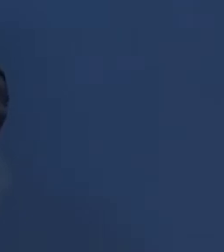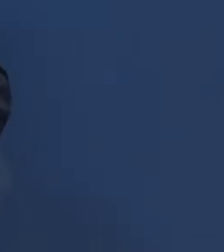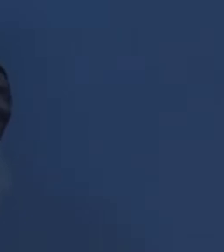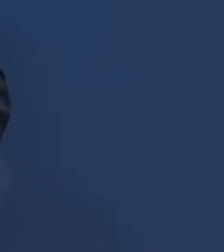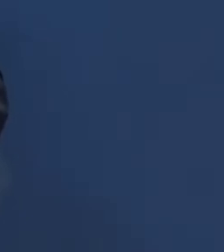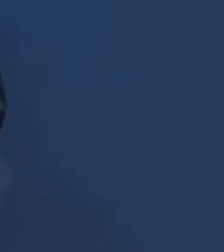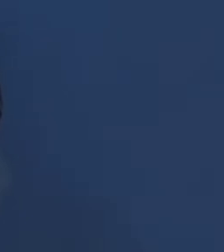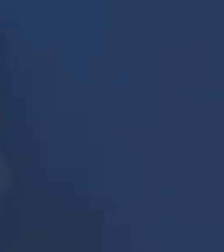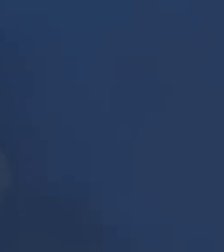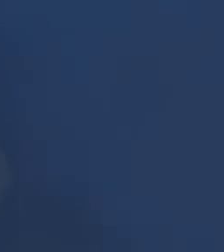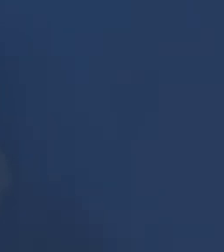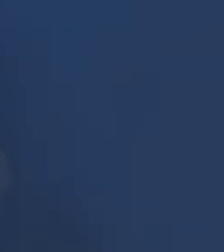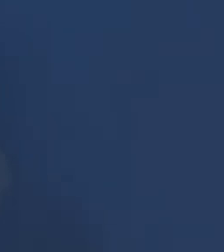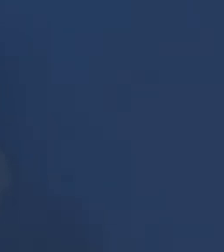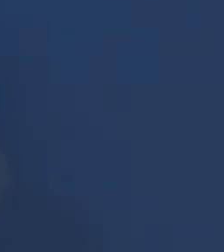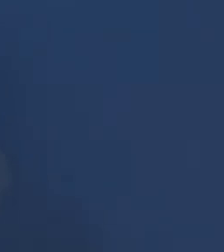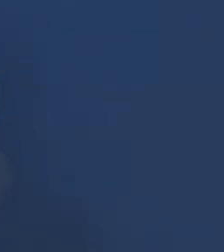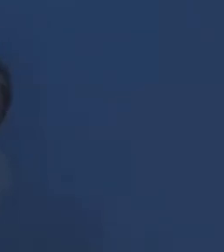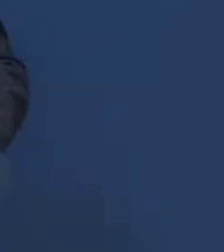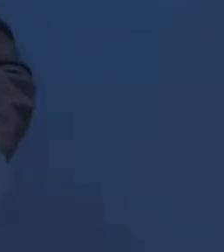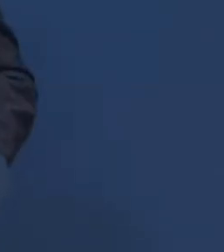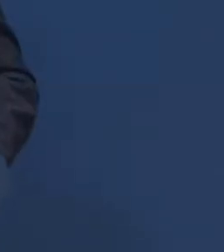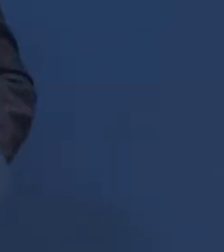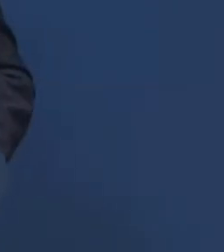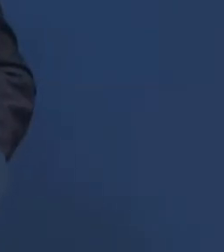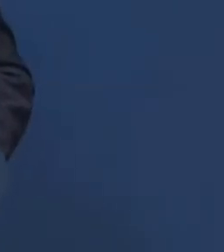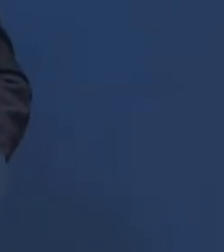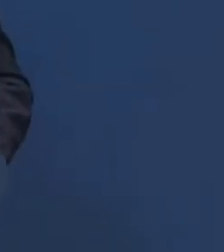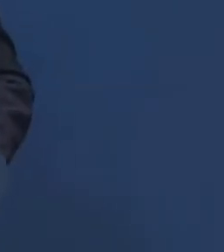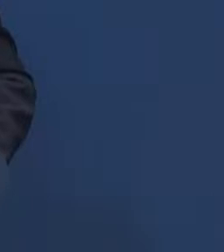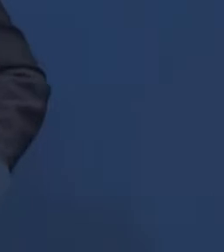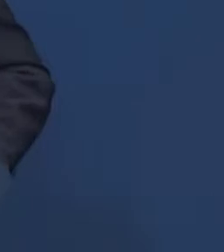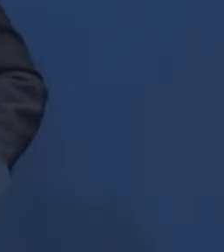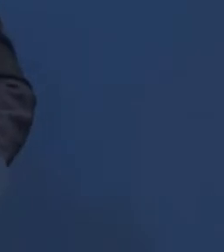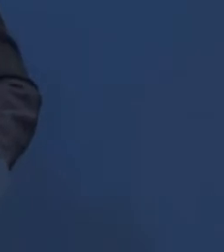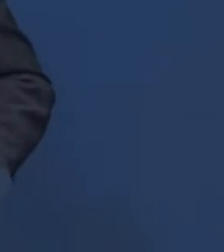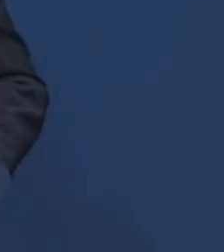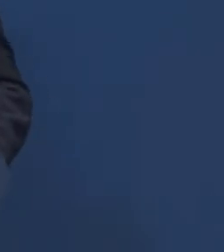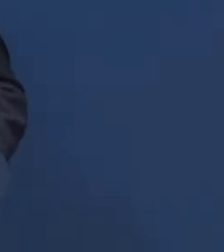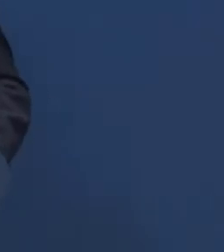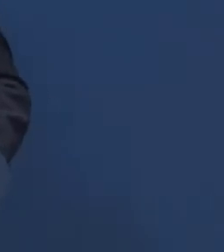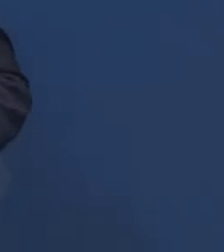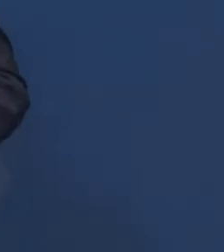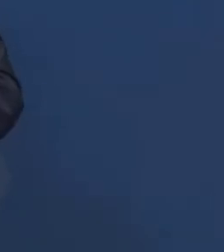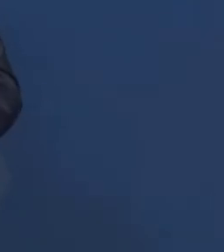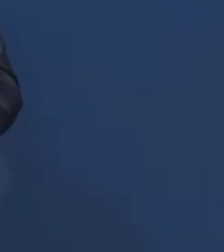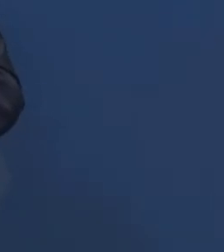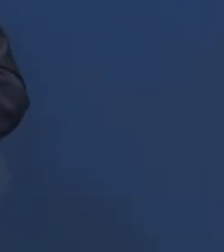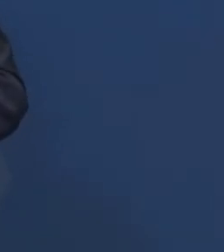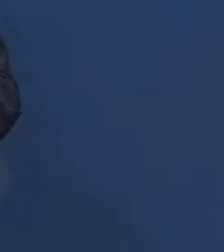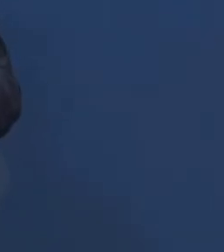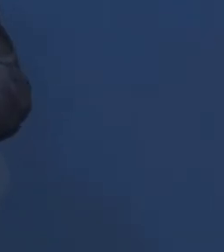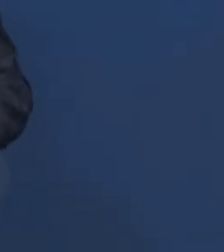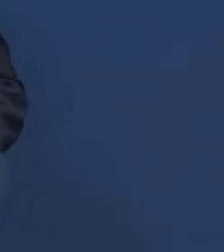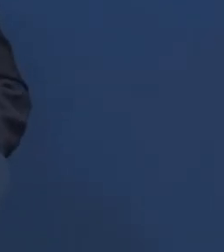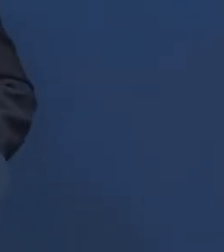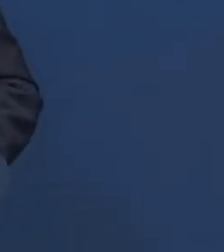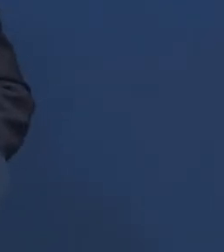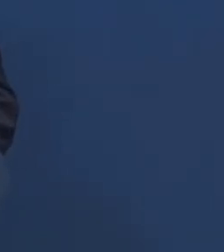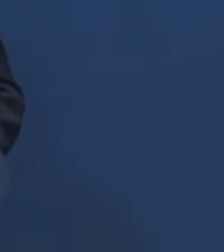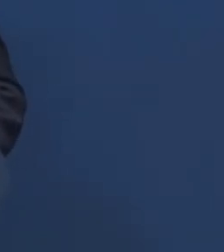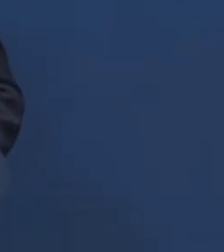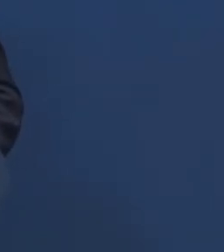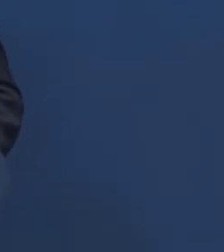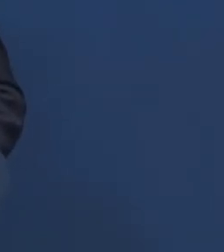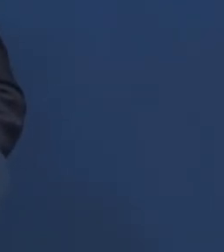pe venituri de 12,6 miliarde, dacă citiți opinia de la bugetul din 2022. Este foarte bună opinia Consiliului Fiscal, întotdeauna am